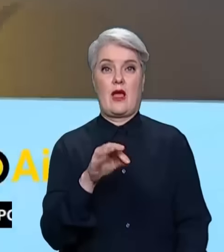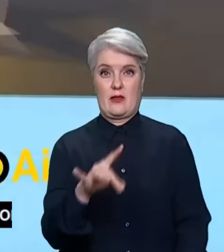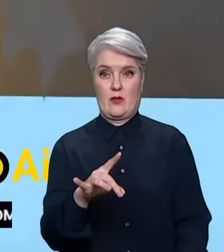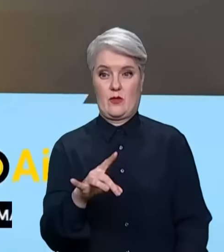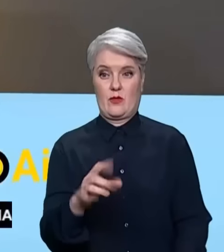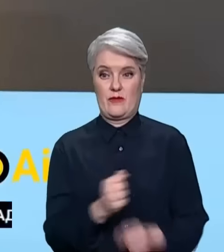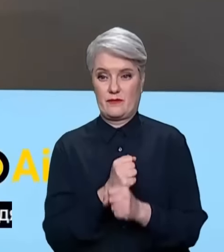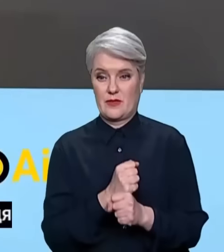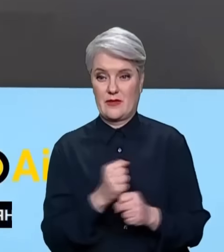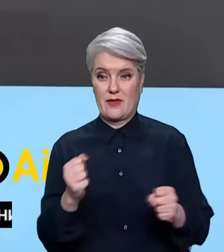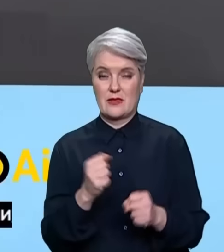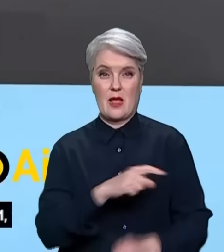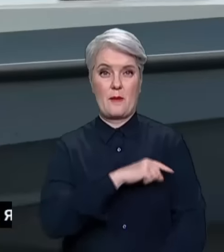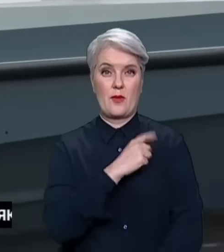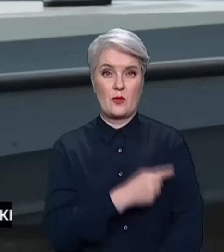потужну радянську бомбу.